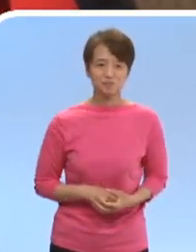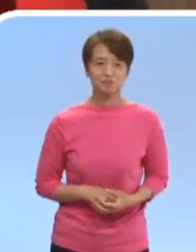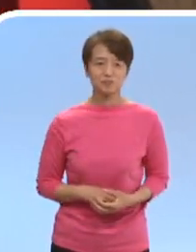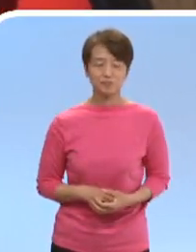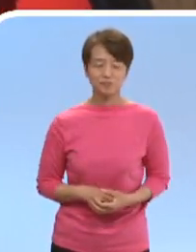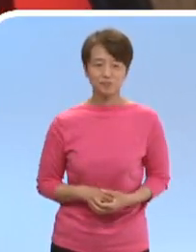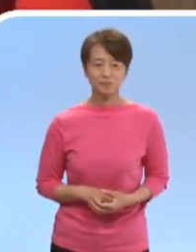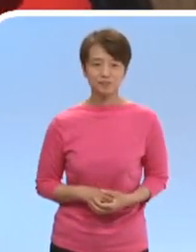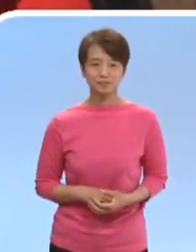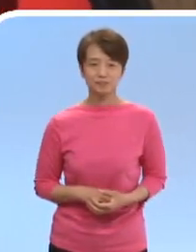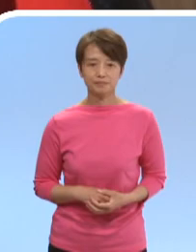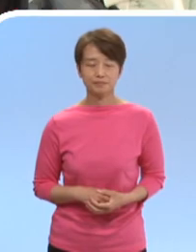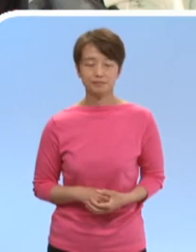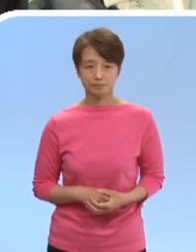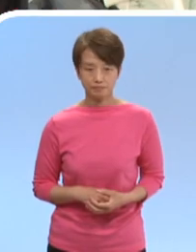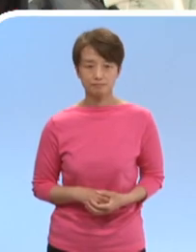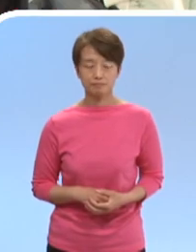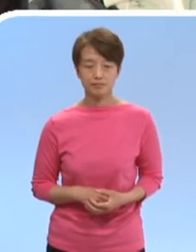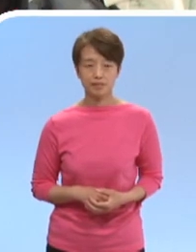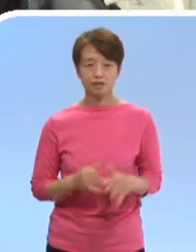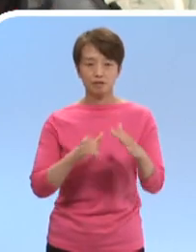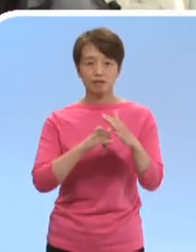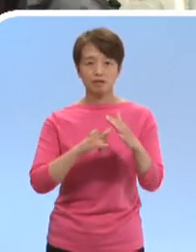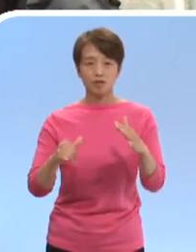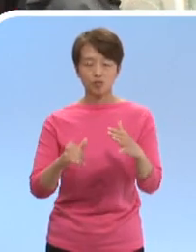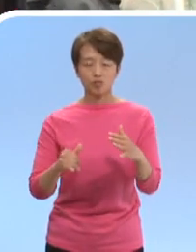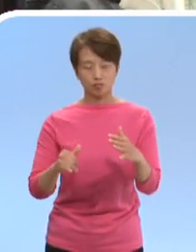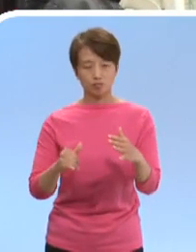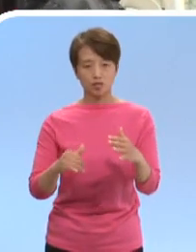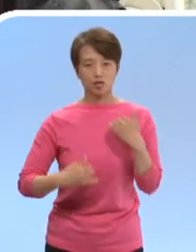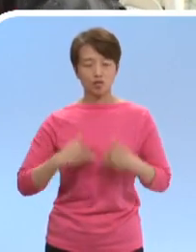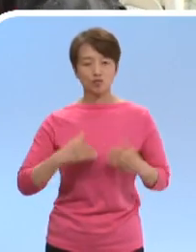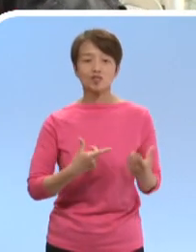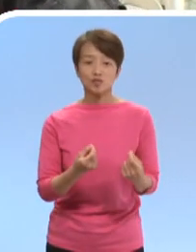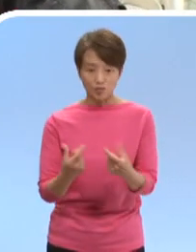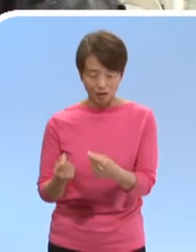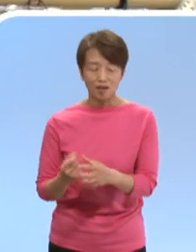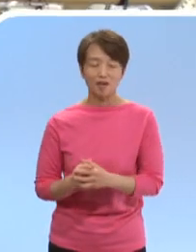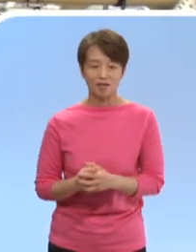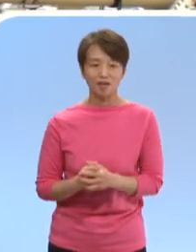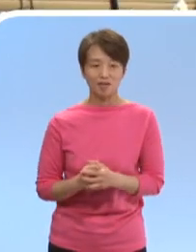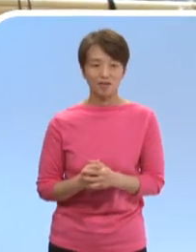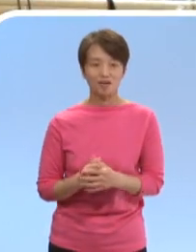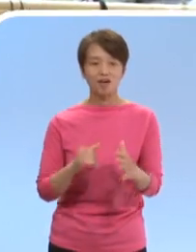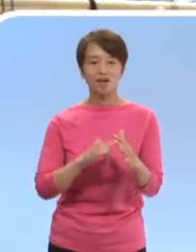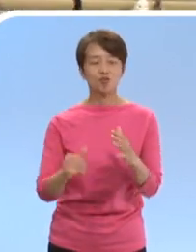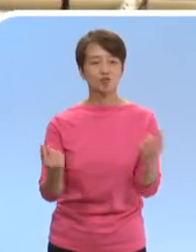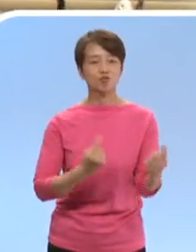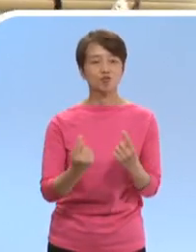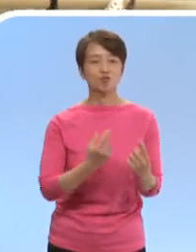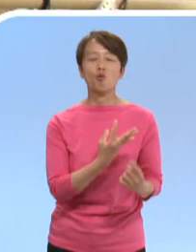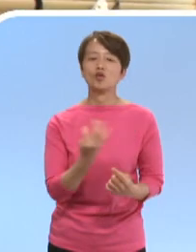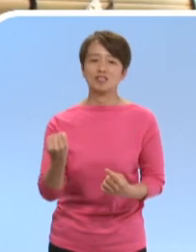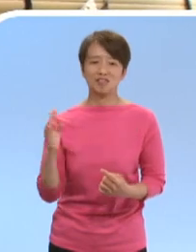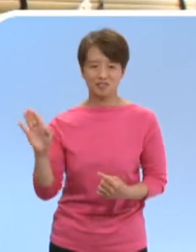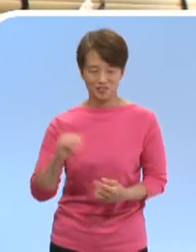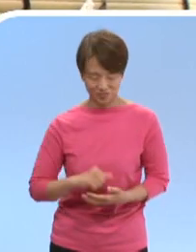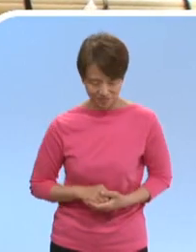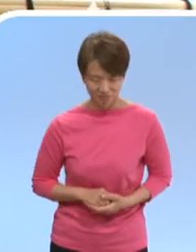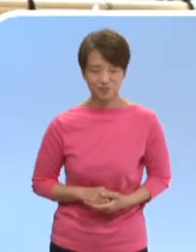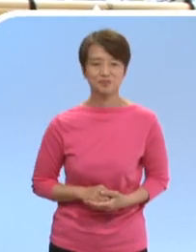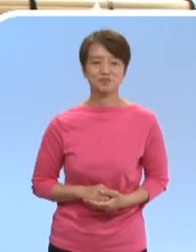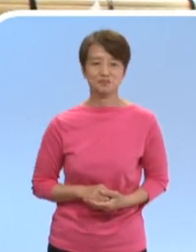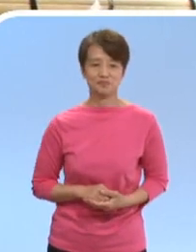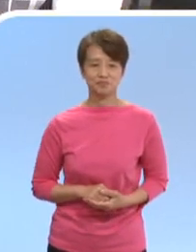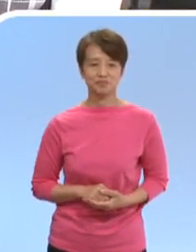だまだまだ残ってるよ、これほら、 ね、 うん、これ家族連れとかでも楽しめますね。 そうですね、うん、ご家族連れの方がすごくね、ご利用いただいてます